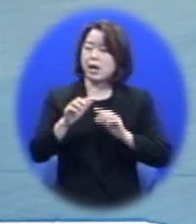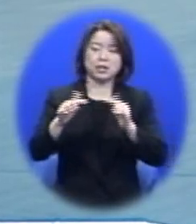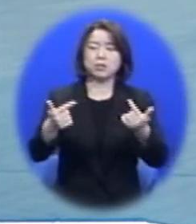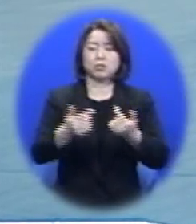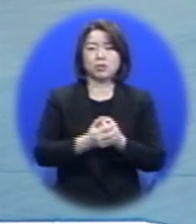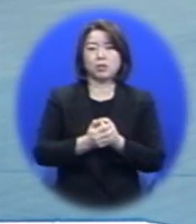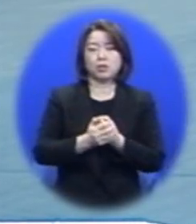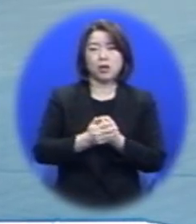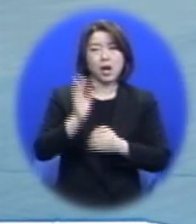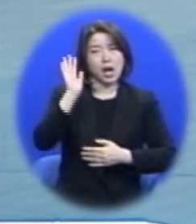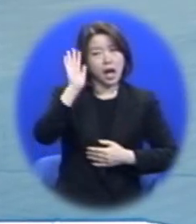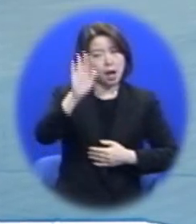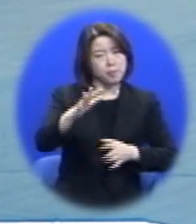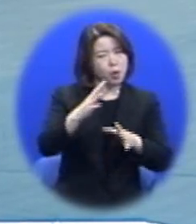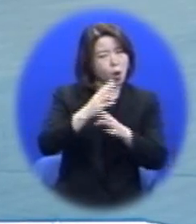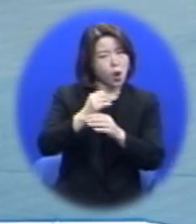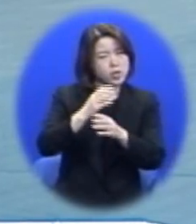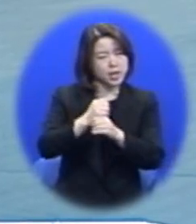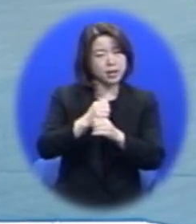언젠가는 저에게